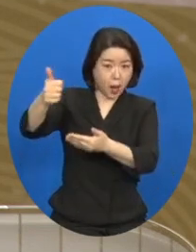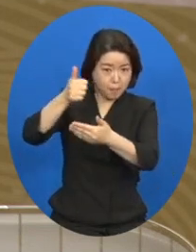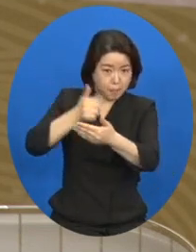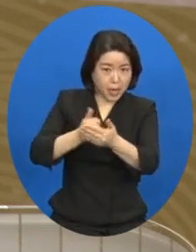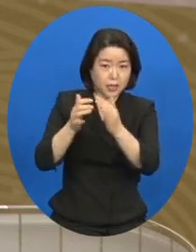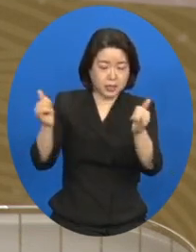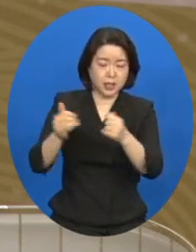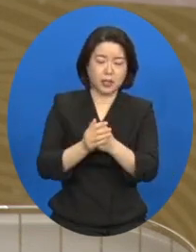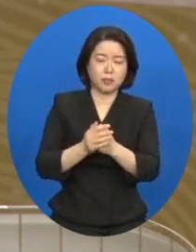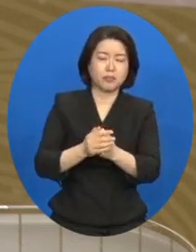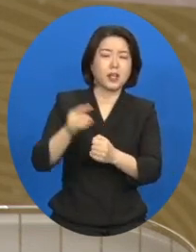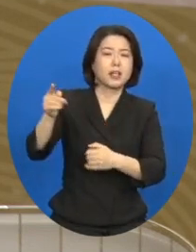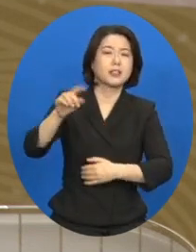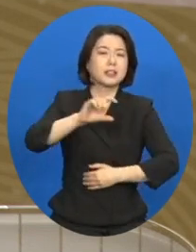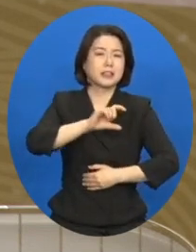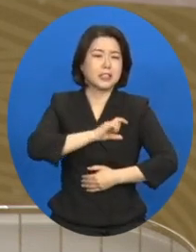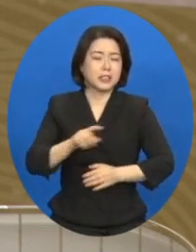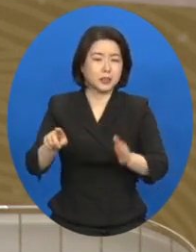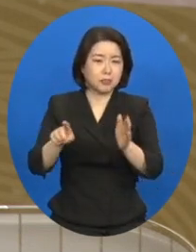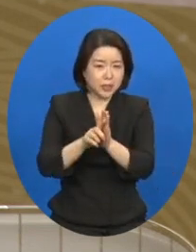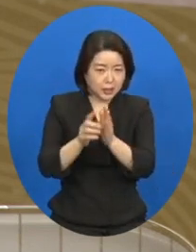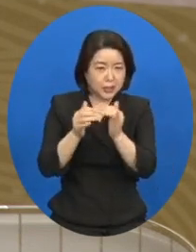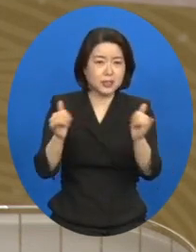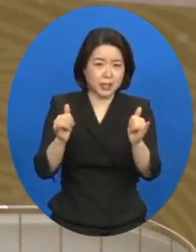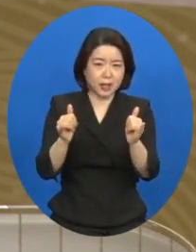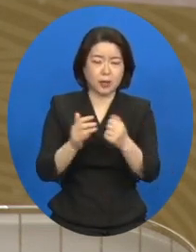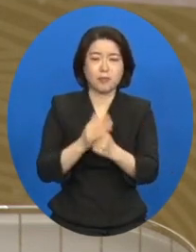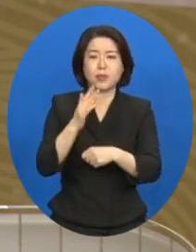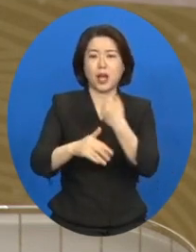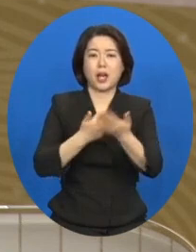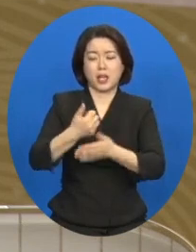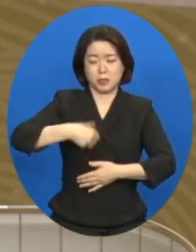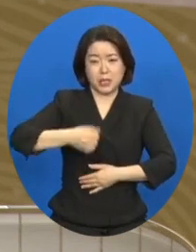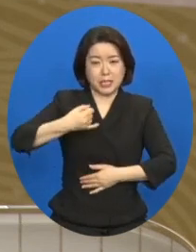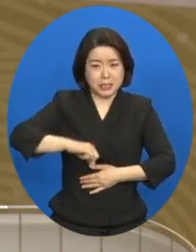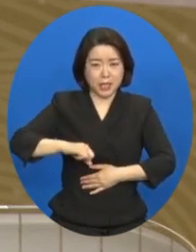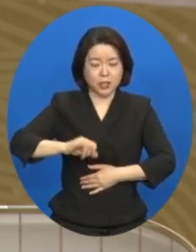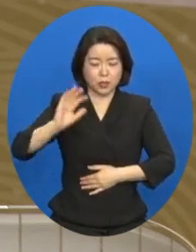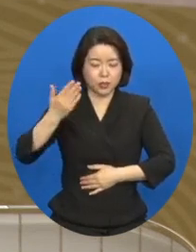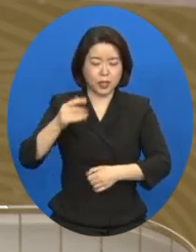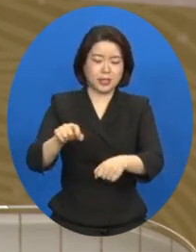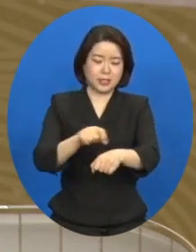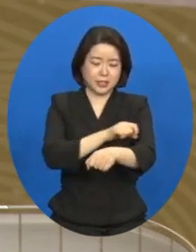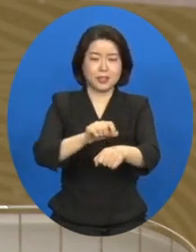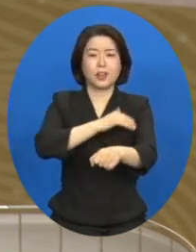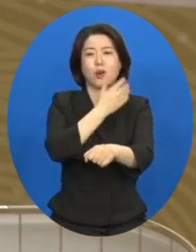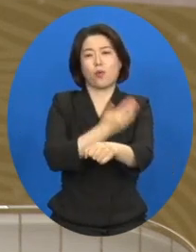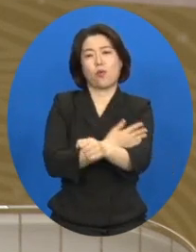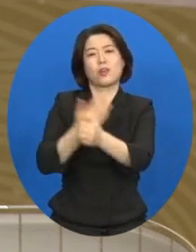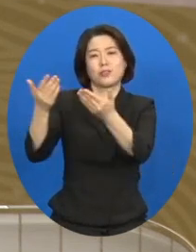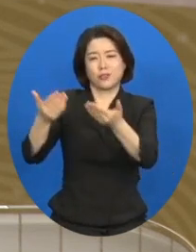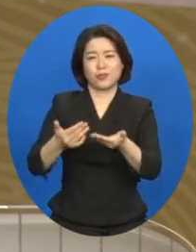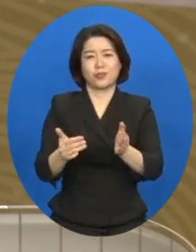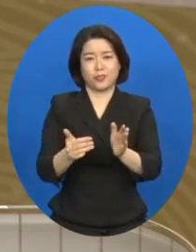사람들, 곧 그 이름을 믿는 사람들에게는 하나님의 자녀가 되는 특권을 주셨다.